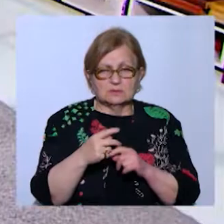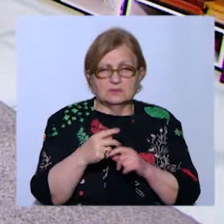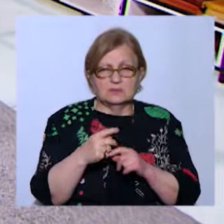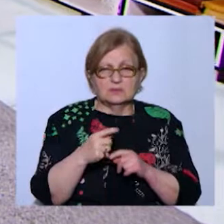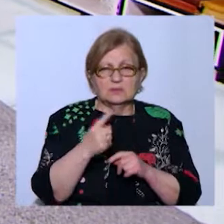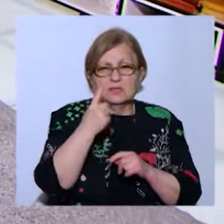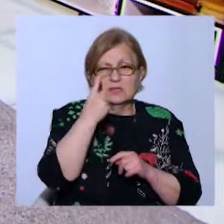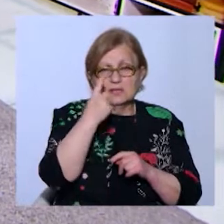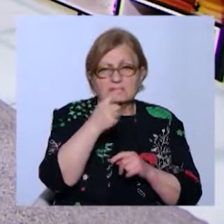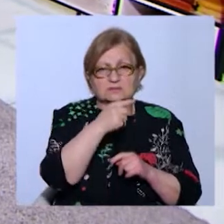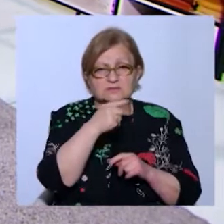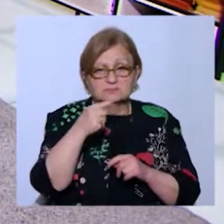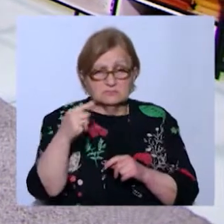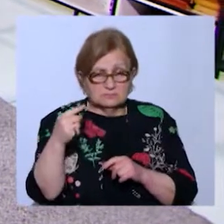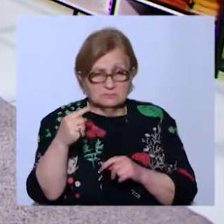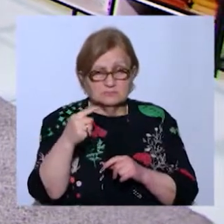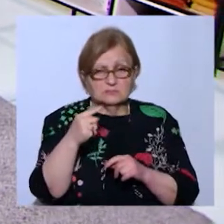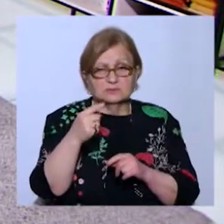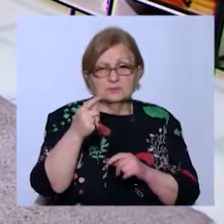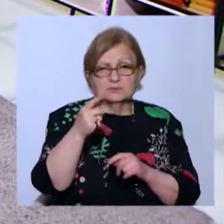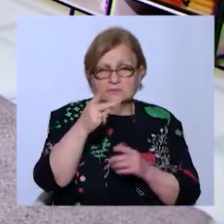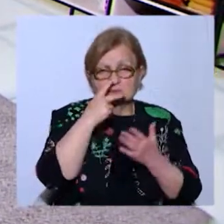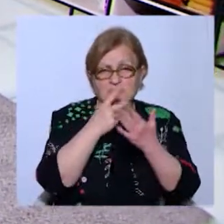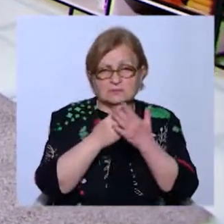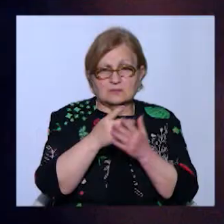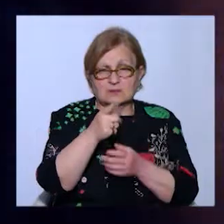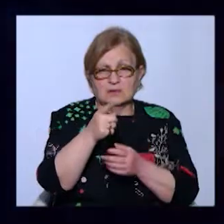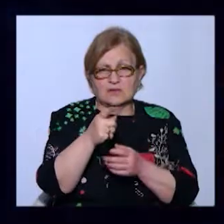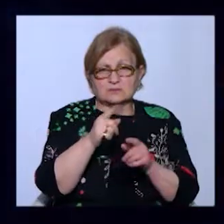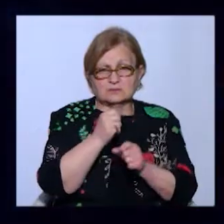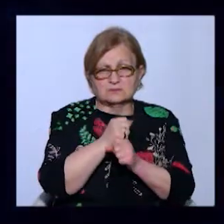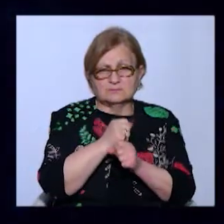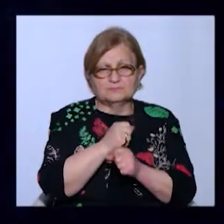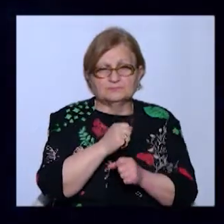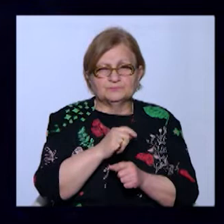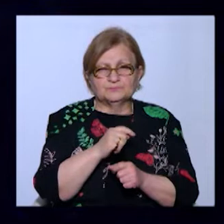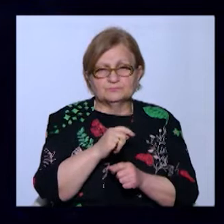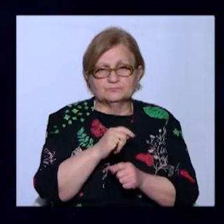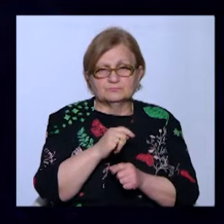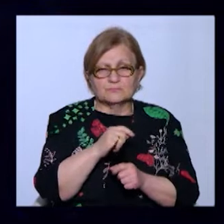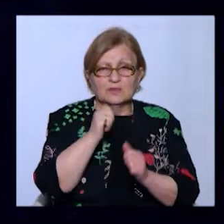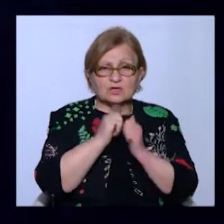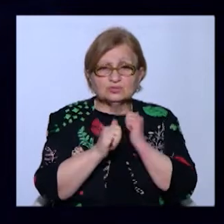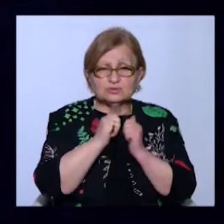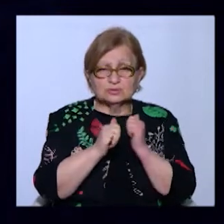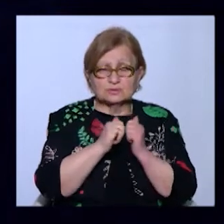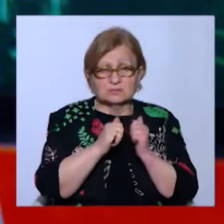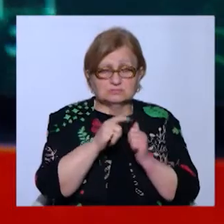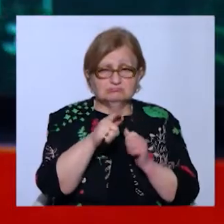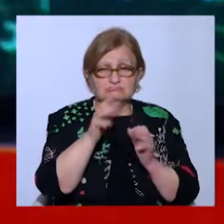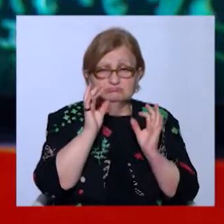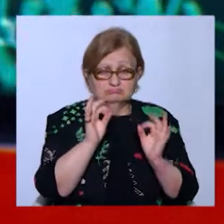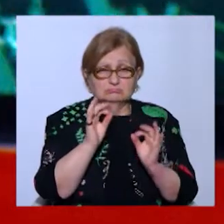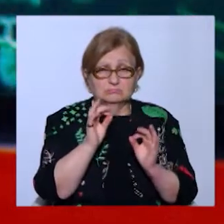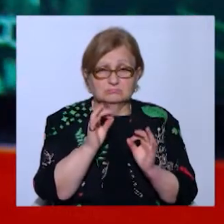1 - 3 ხარისხად x უდრის 1/2-ს განტოლების ამონახსთა სიმრავლე. ხშირად ამართლებს რომ ასე